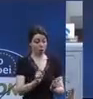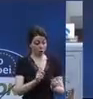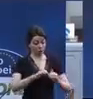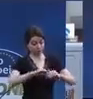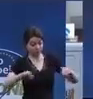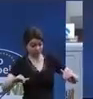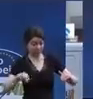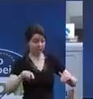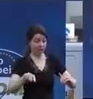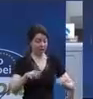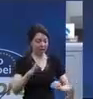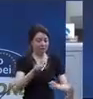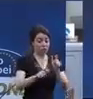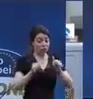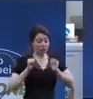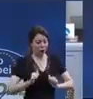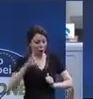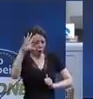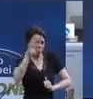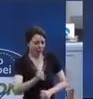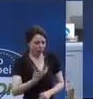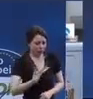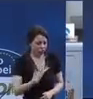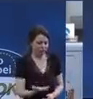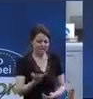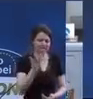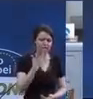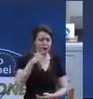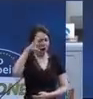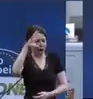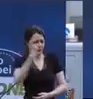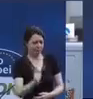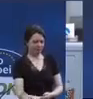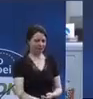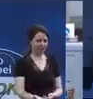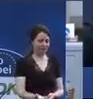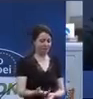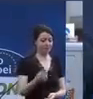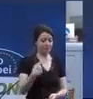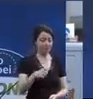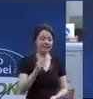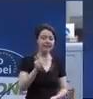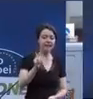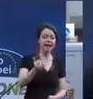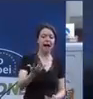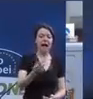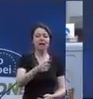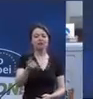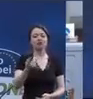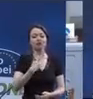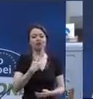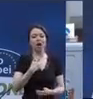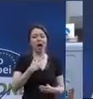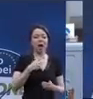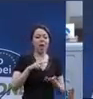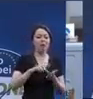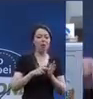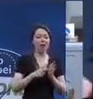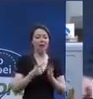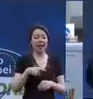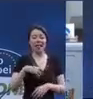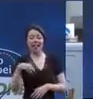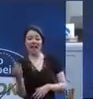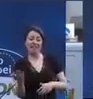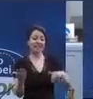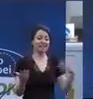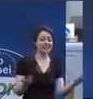cittadini che comprendono che hanno voglia di capire e sì avete il problema esistenziale della destra e della